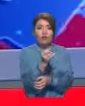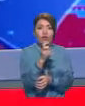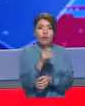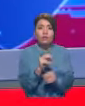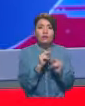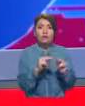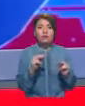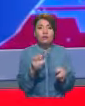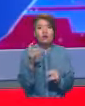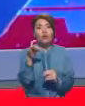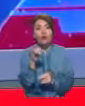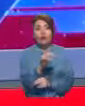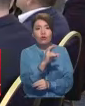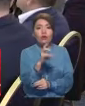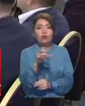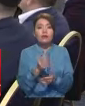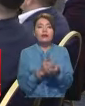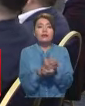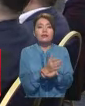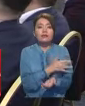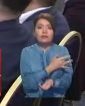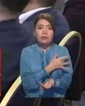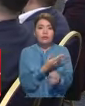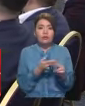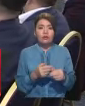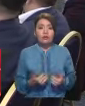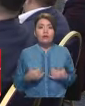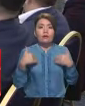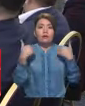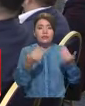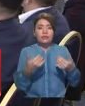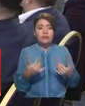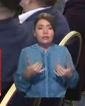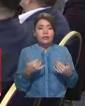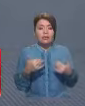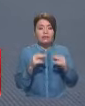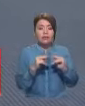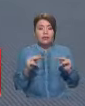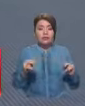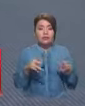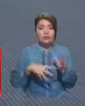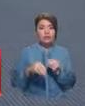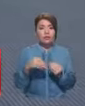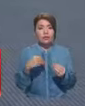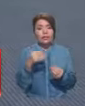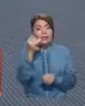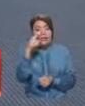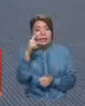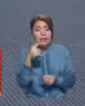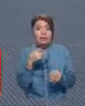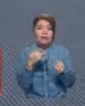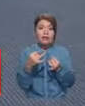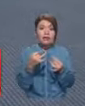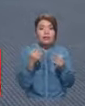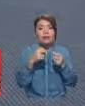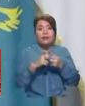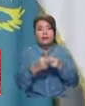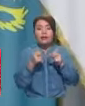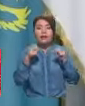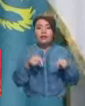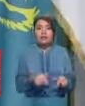Улуг Эмес, Улуг Узмет». Педагоги не только поздравили друг друга с профессиональным праздником, но и обменялись идеями, обсудили проблемы и